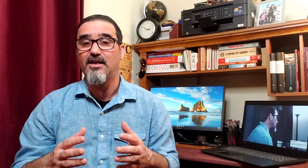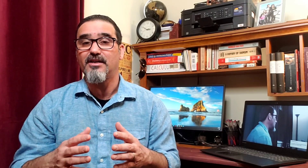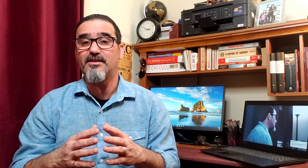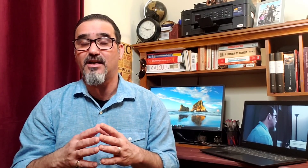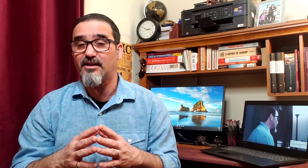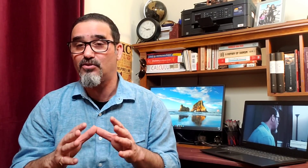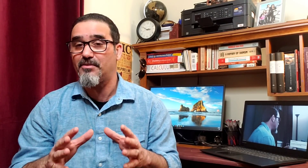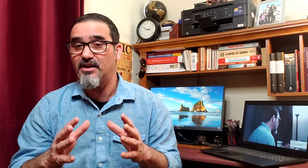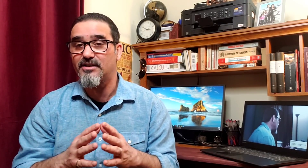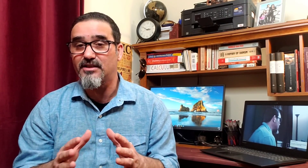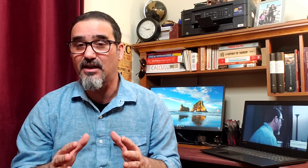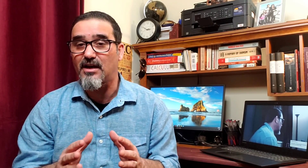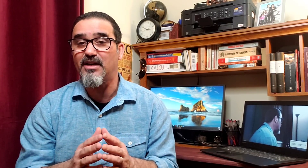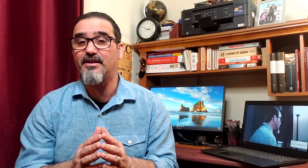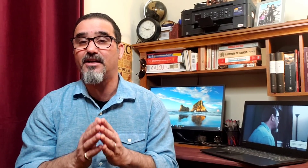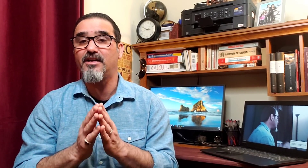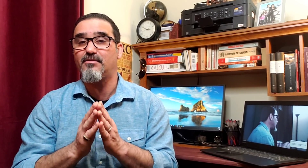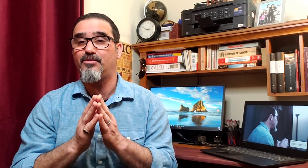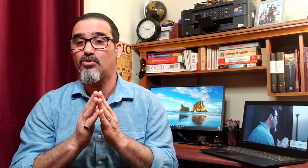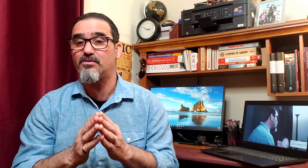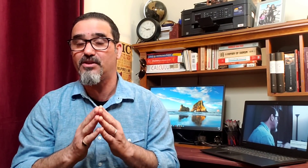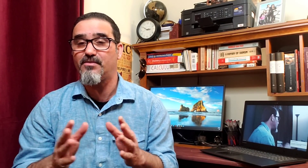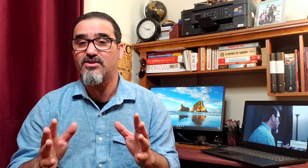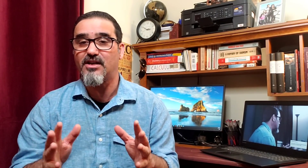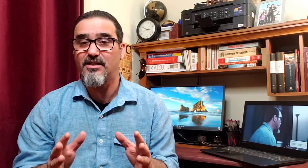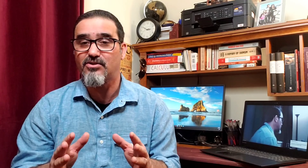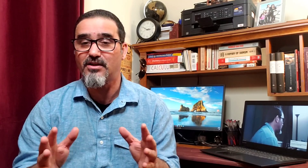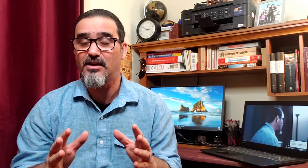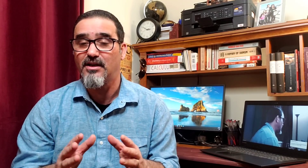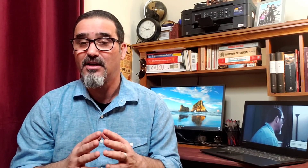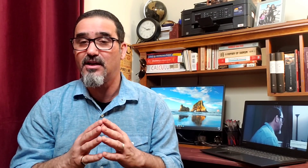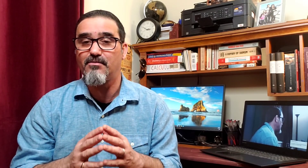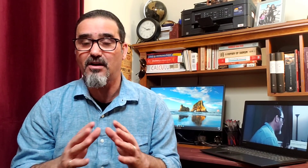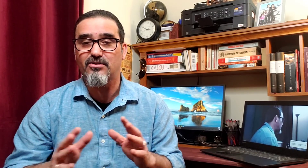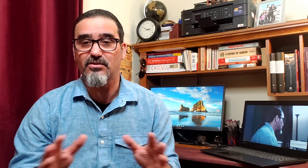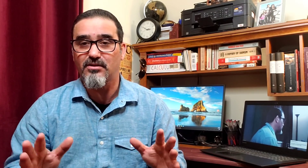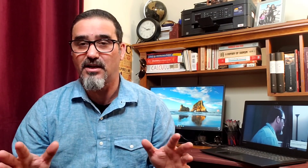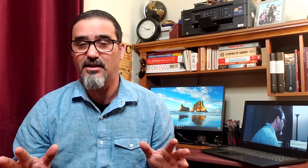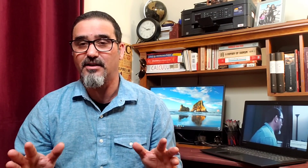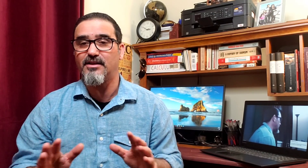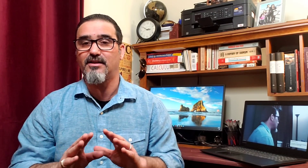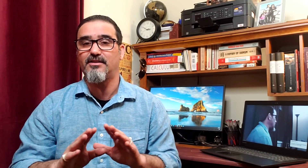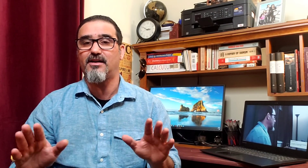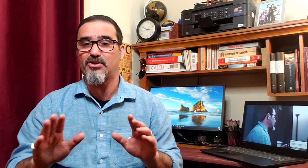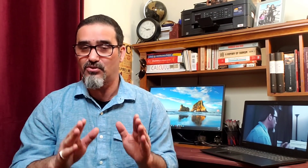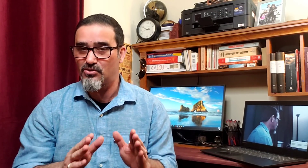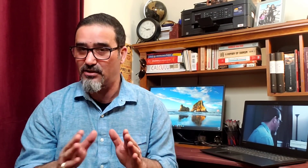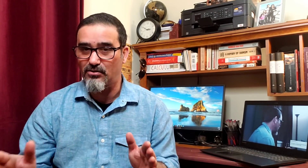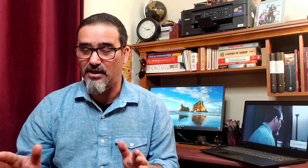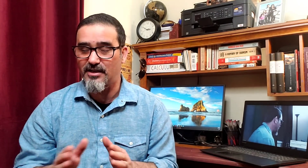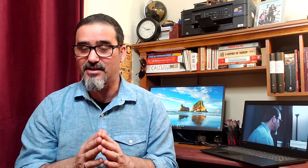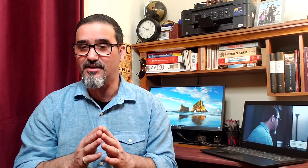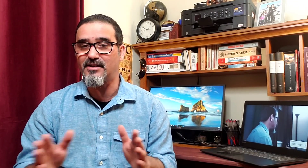فاذا يستحقون مني اعتذار، رغم على انني اقسم بدماء الشهداء لم اقصد ذلك. اذا هذا باش